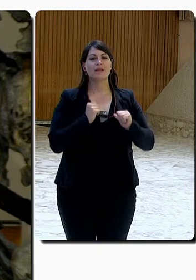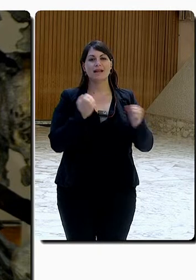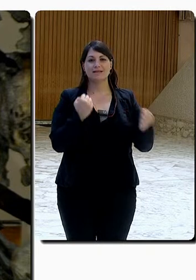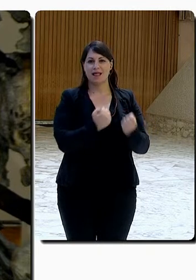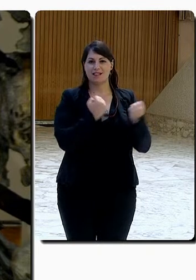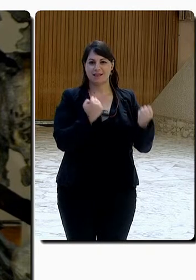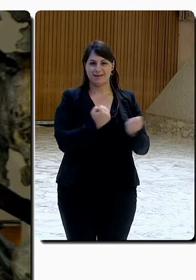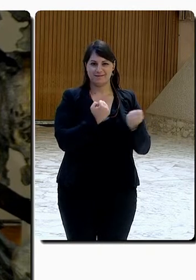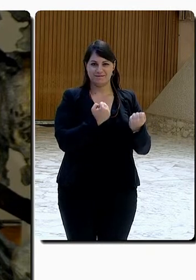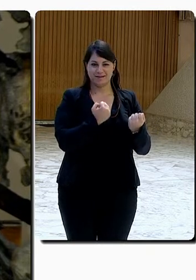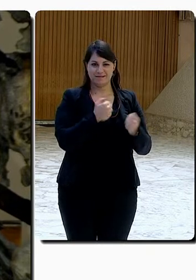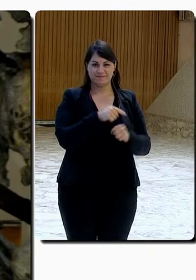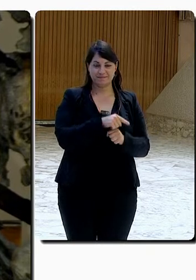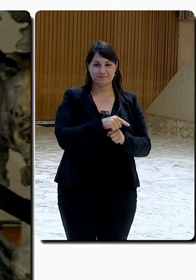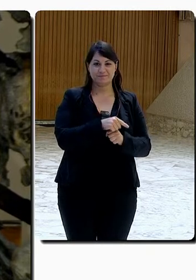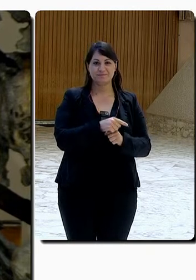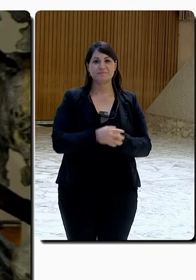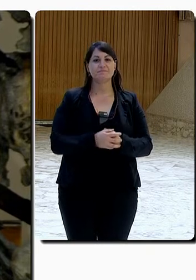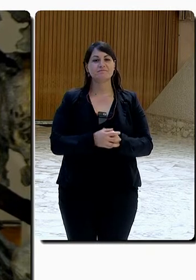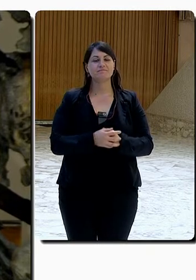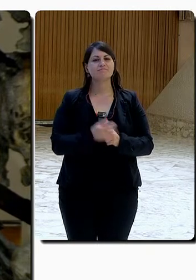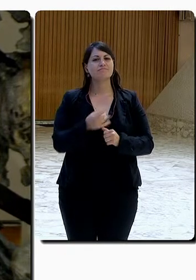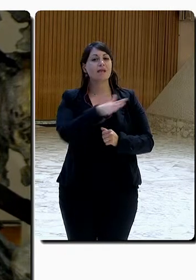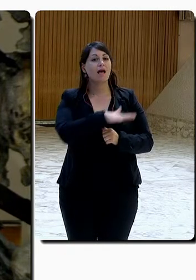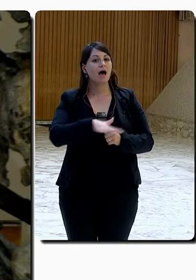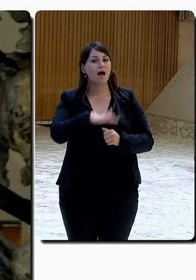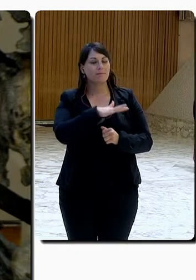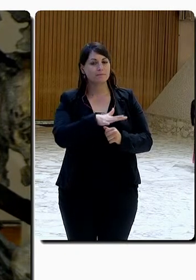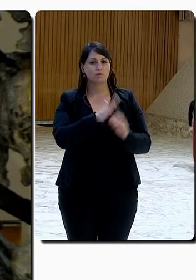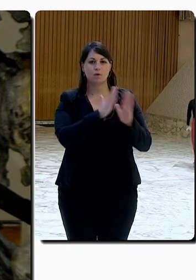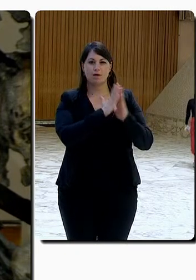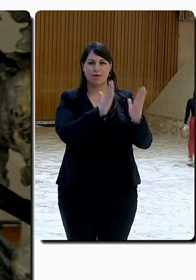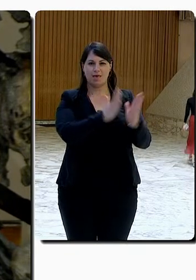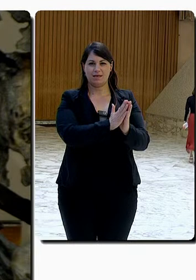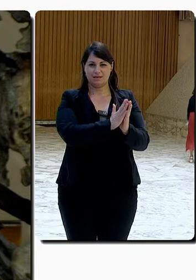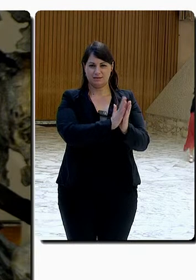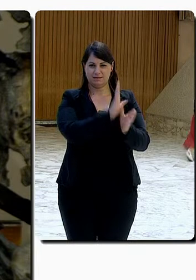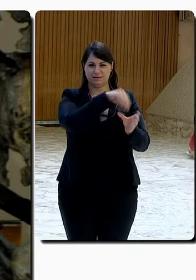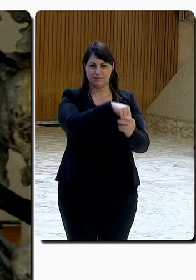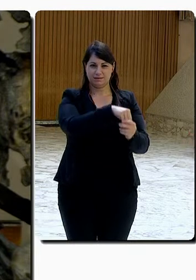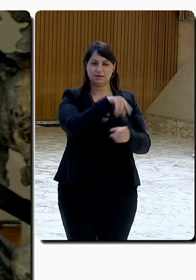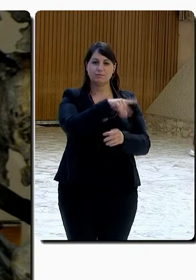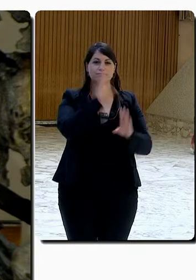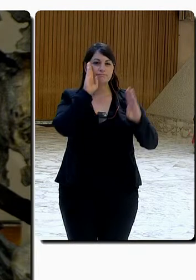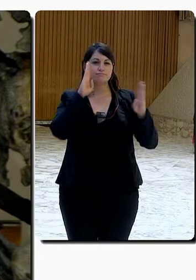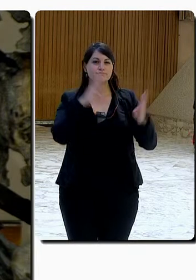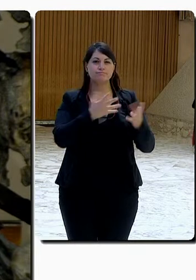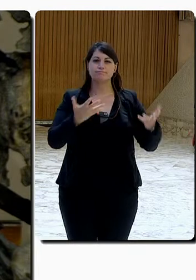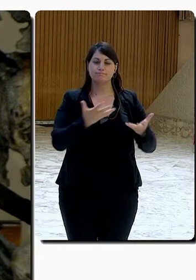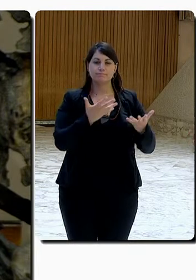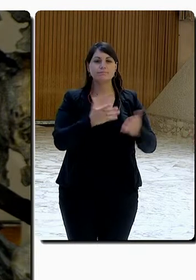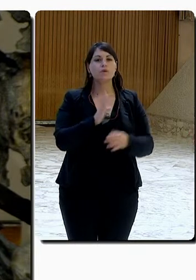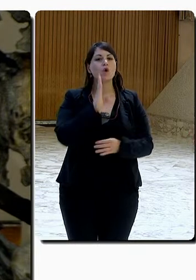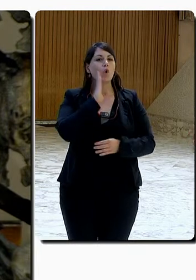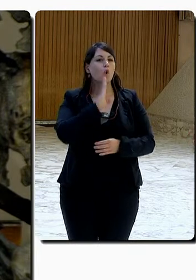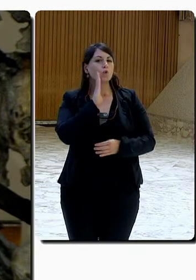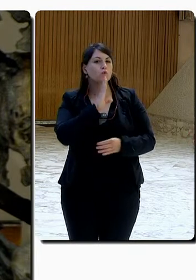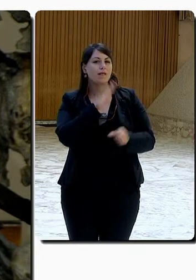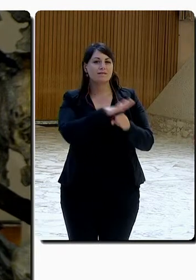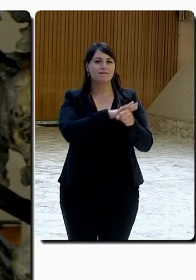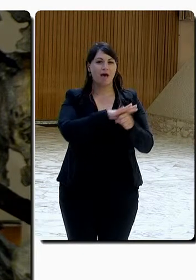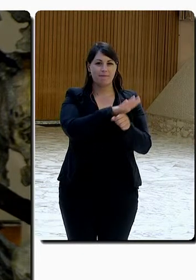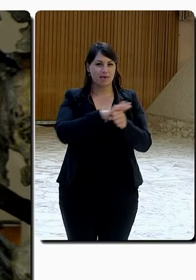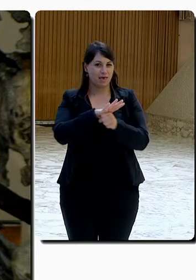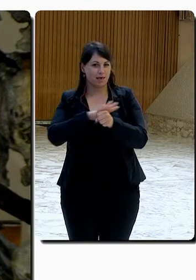Attiva. In ambito ecclesiale si occupa di consulenza familiare